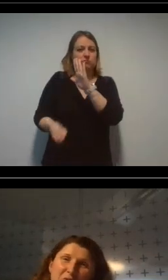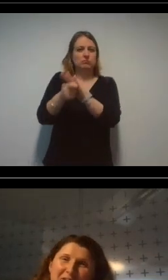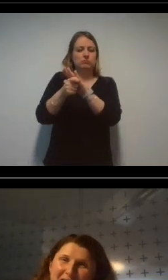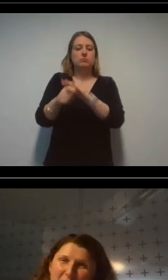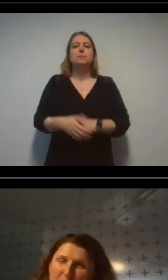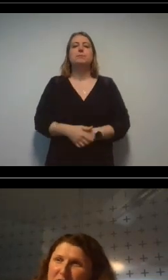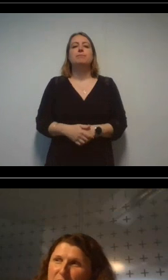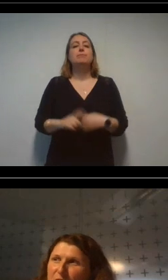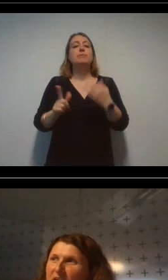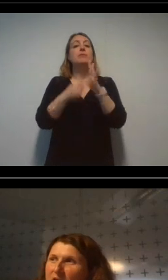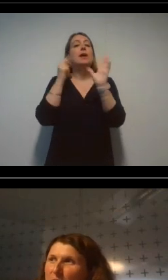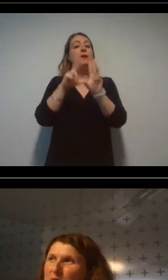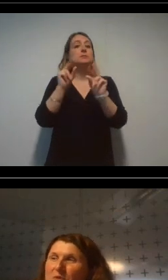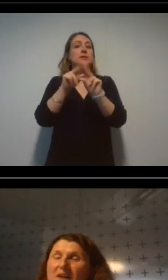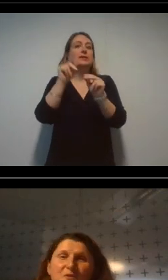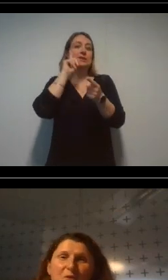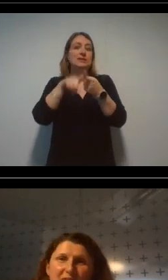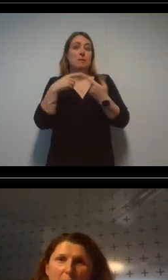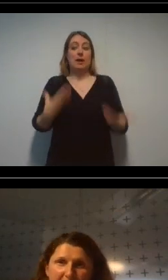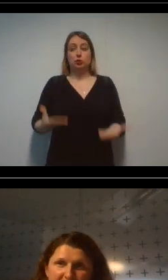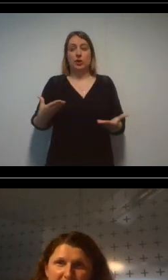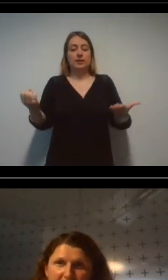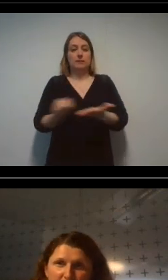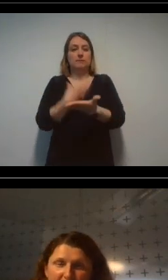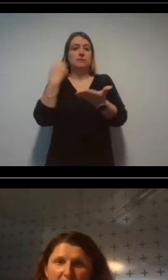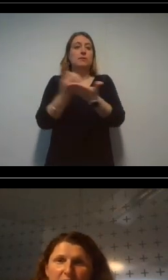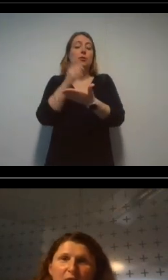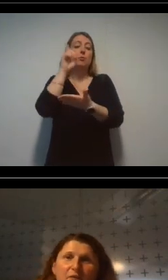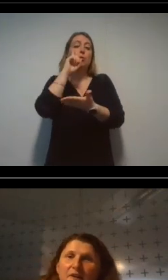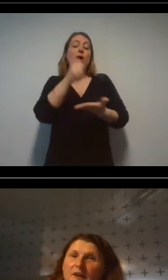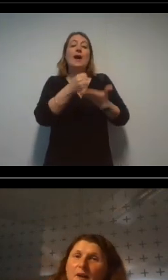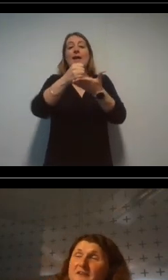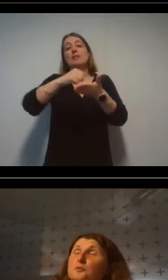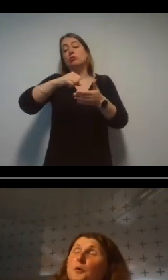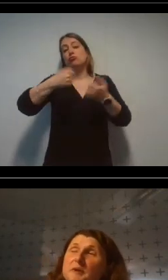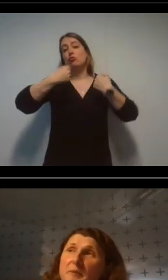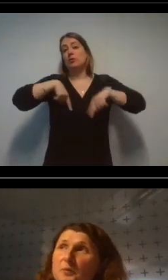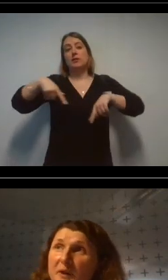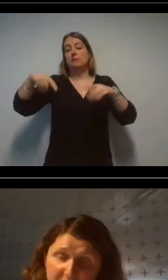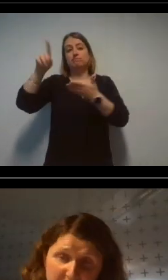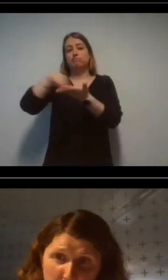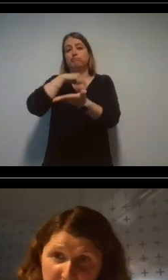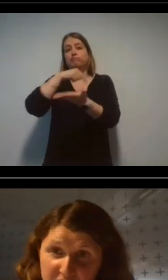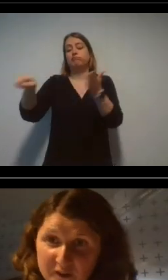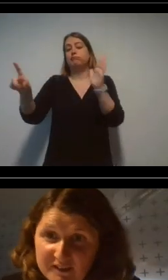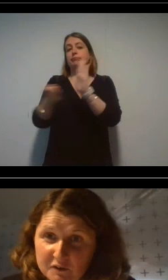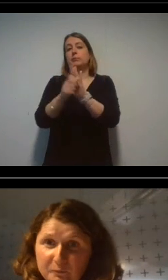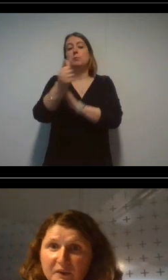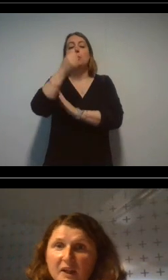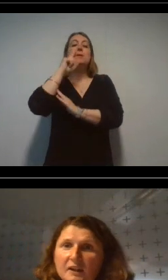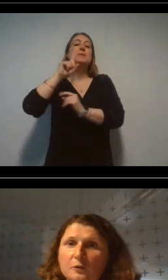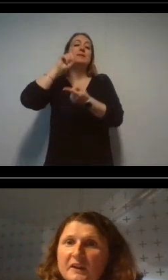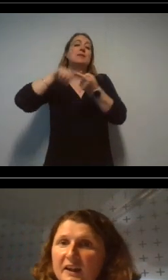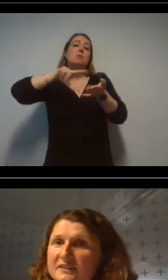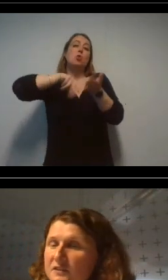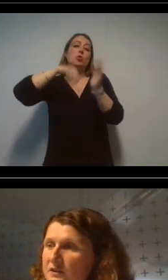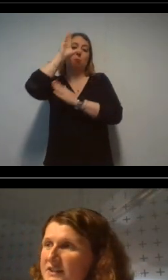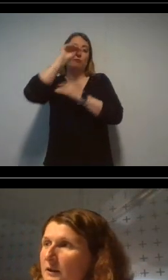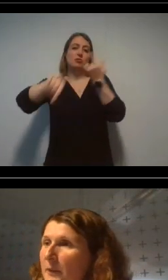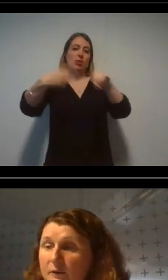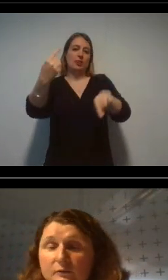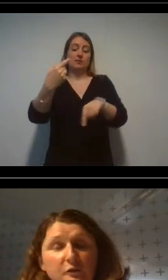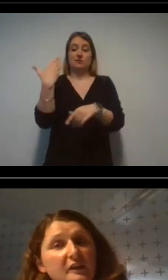reparler de l'actualité quand même, puisqu'on a pu l'aide de l'État à partir des contrats, à partir du 1er mai pour les contrats de professionnalisation. Le décret